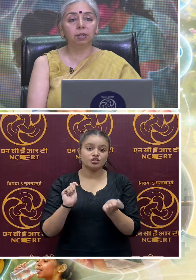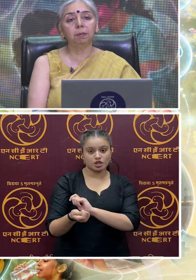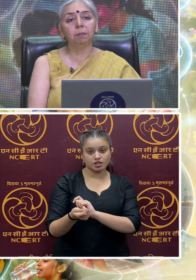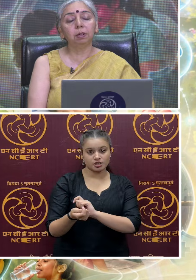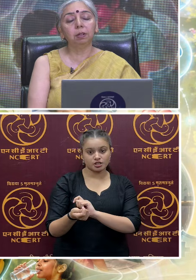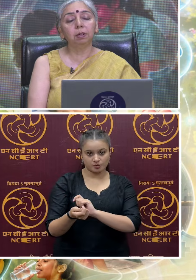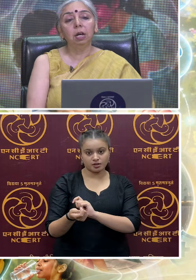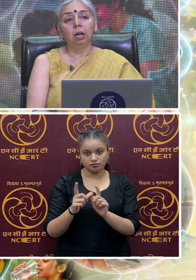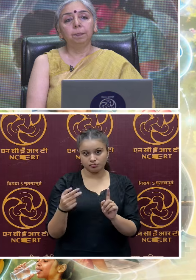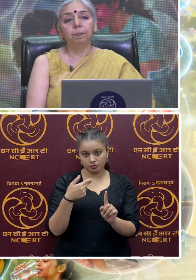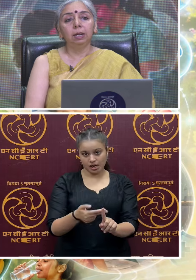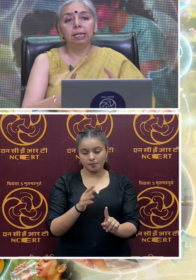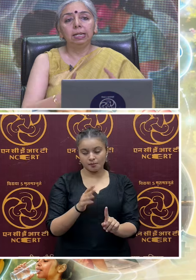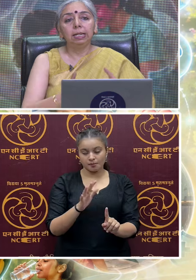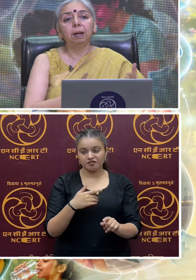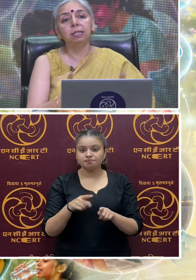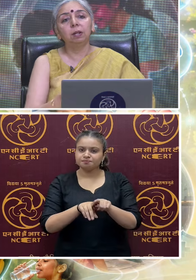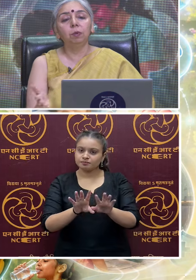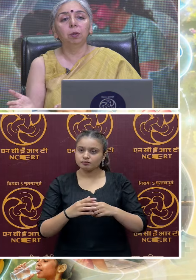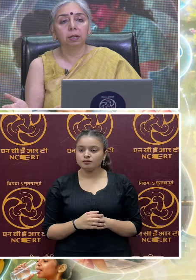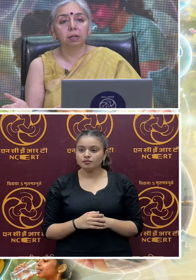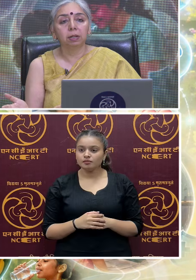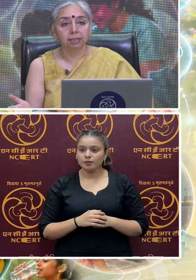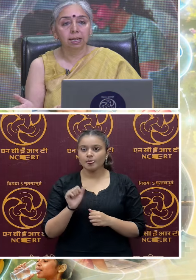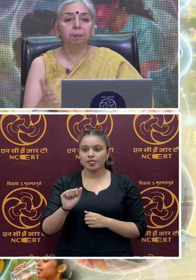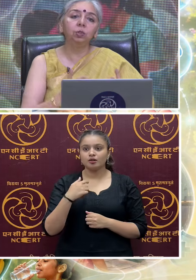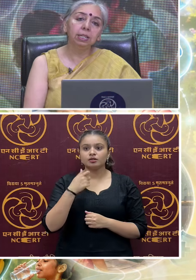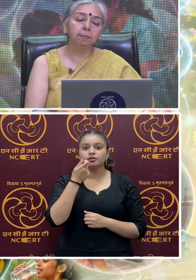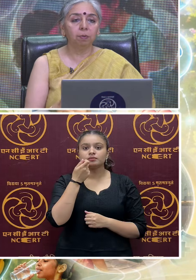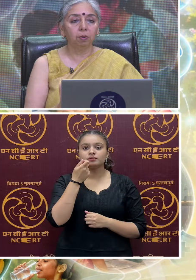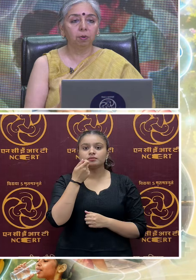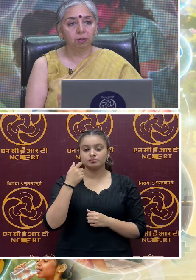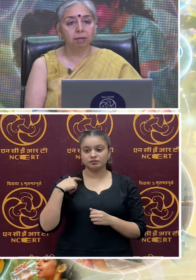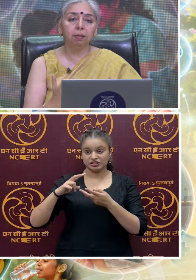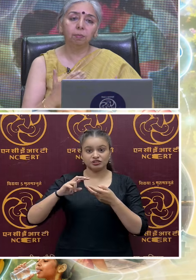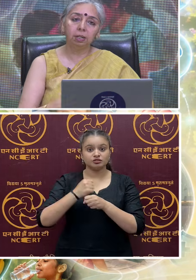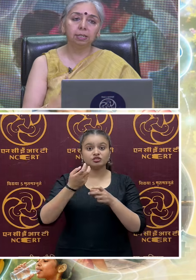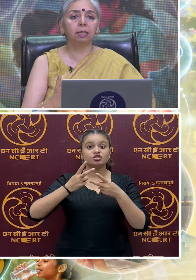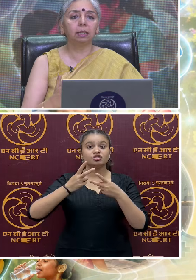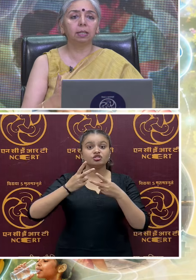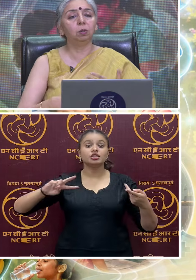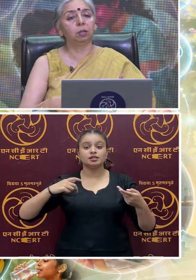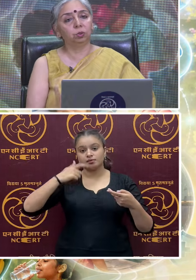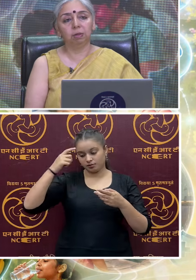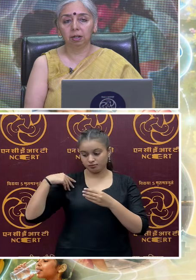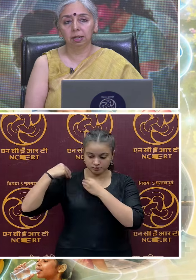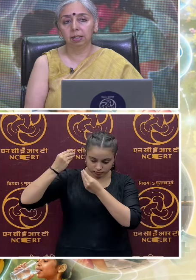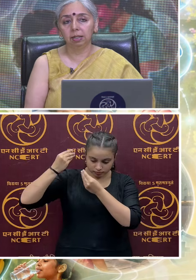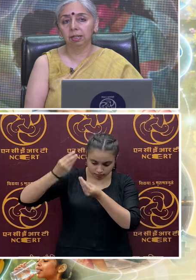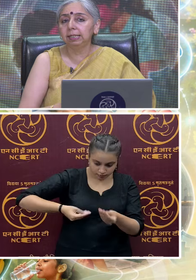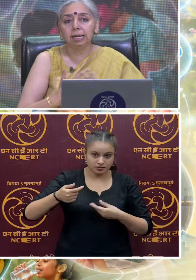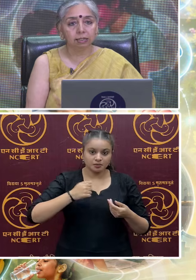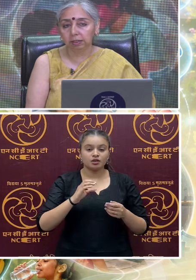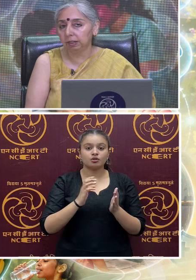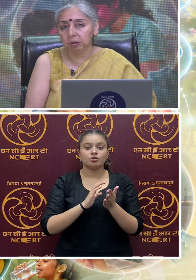कहते हैं। फॉर एग्ज़ाम्पल इट्स पास डाउन फ्रॉम योर पेरेंट्स, आपके जीन्स में प्रॉब्लम है, मेरी बॉडी में ज़्यादा कोलेस्ट्रॉल बन रहा है,